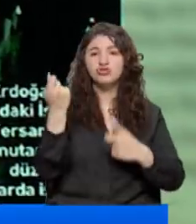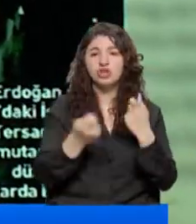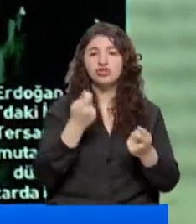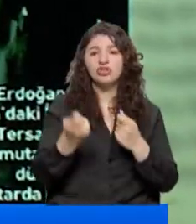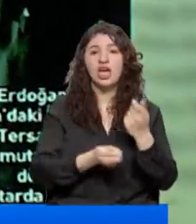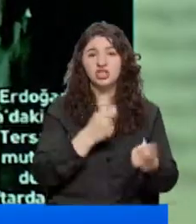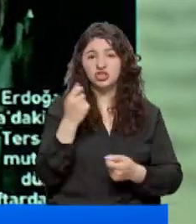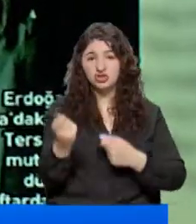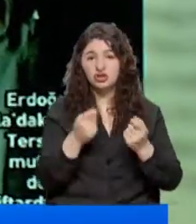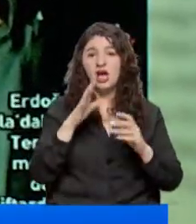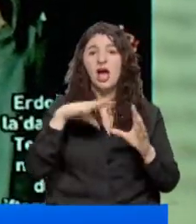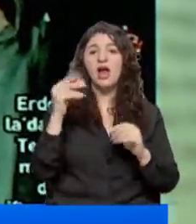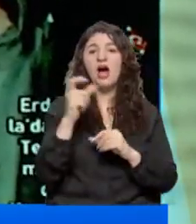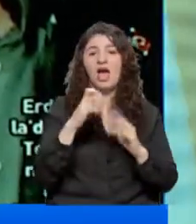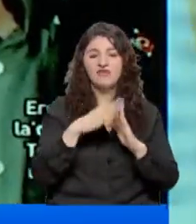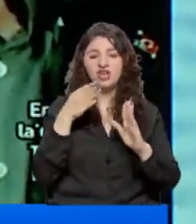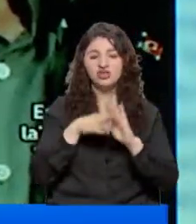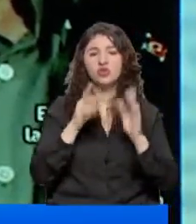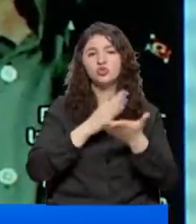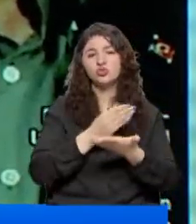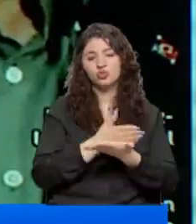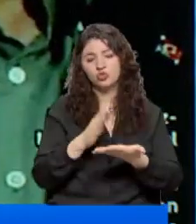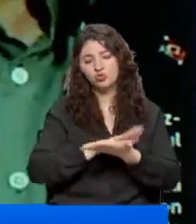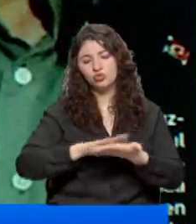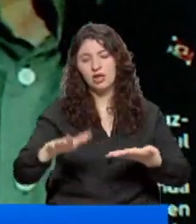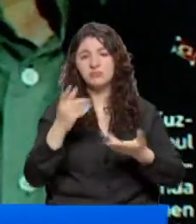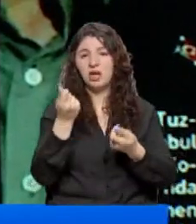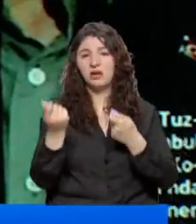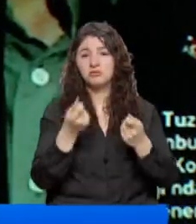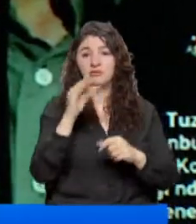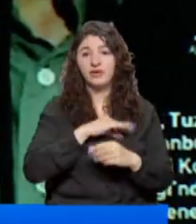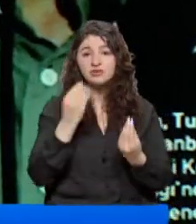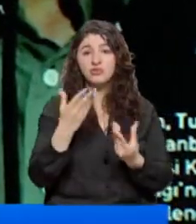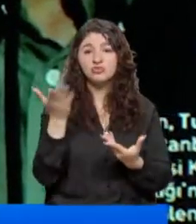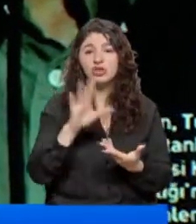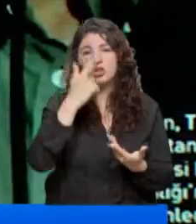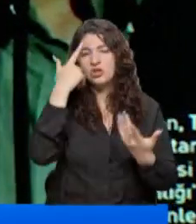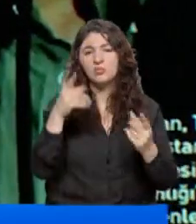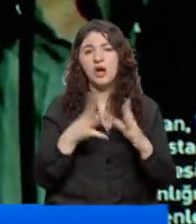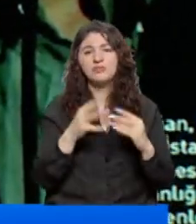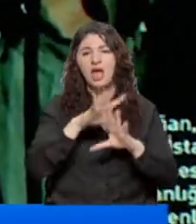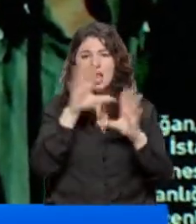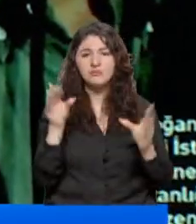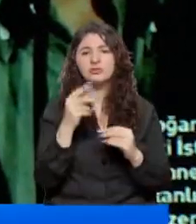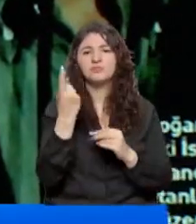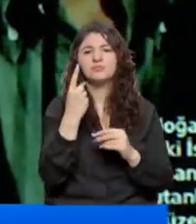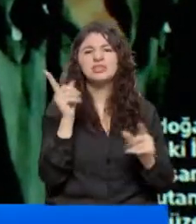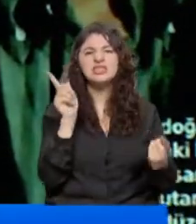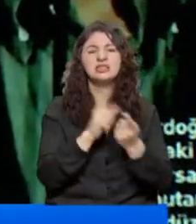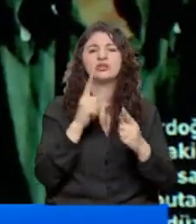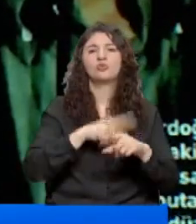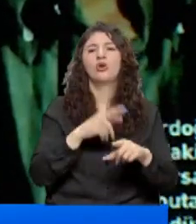çalışacak iş her ay evine girecek düzenli gelir sağladıktan sonra inşallah bu kayıtların hepsini de